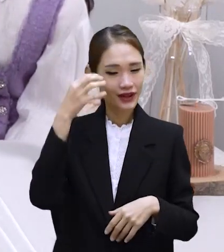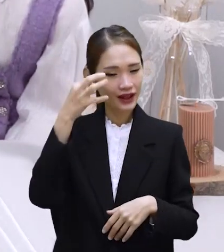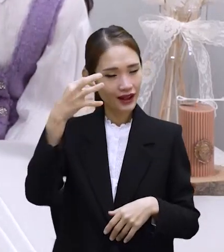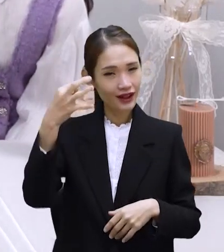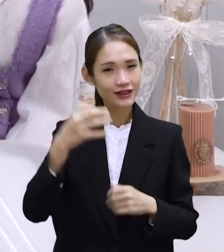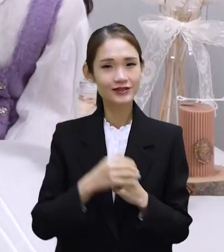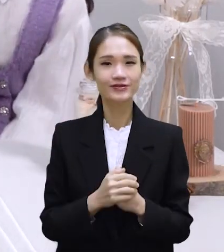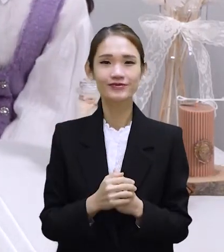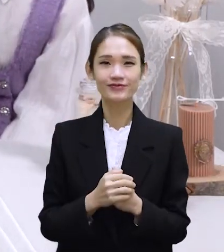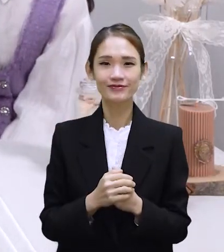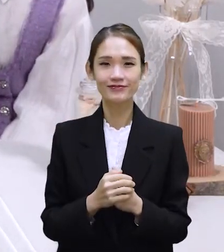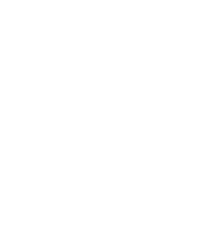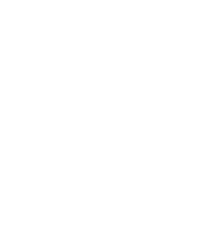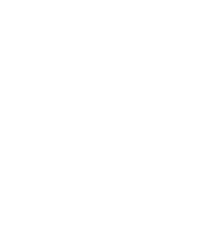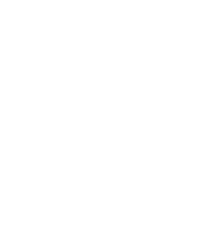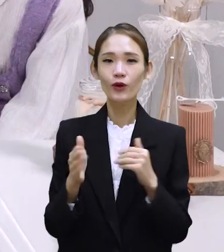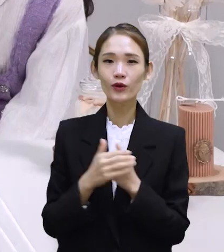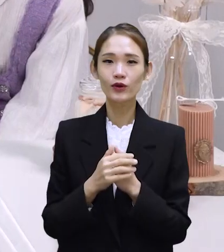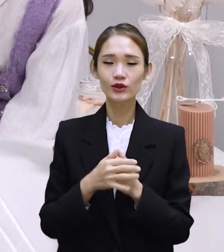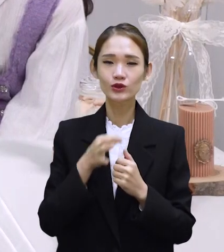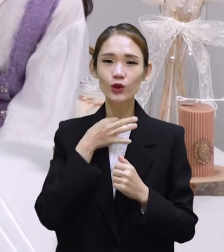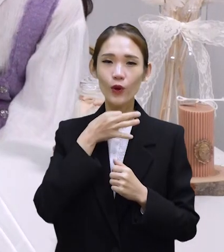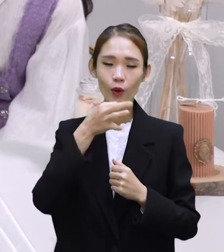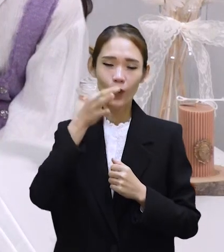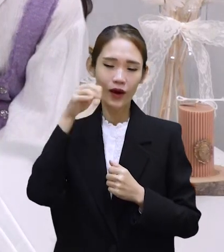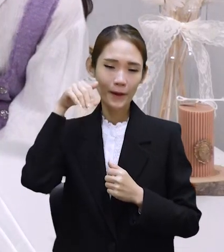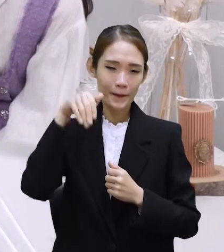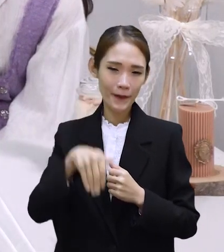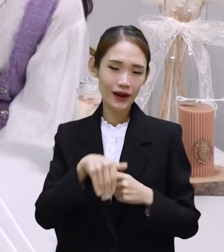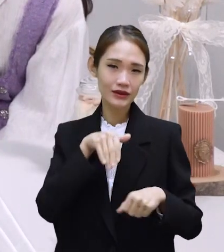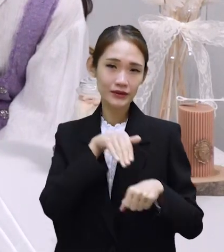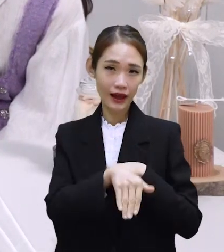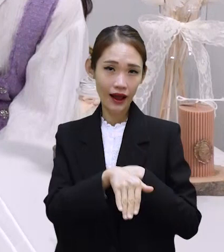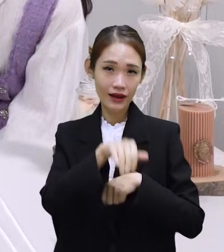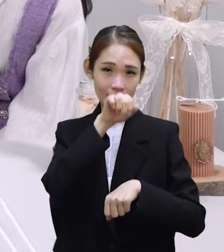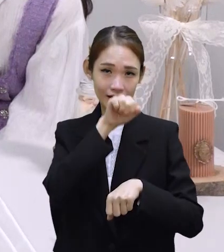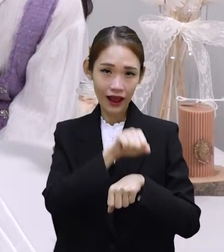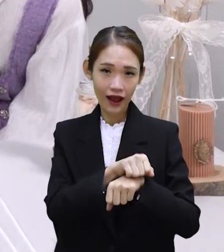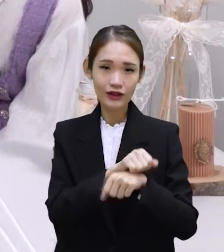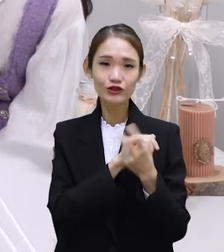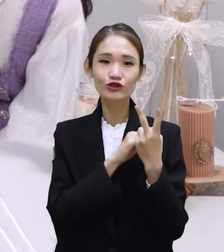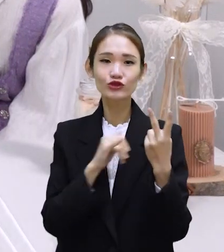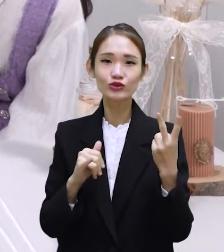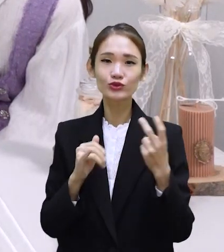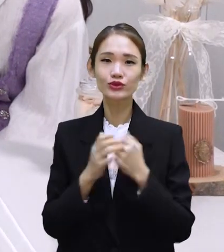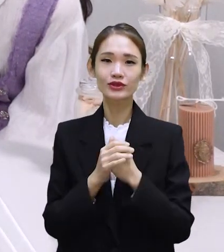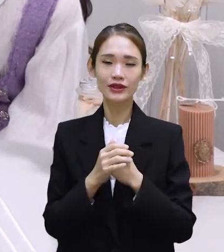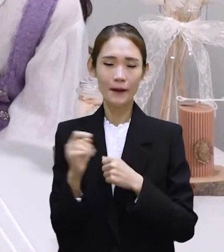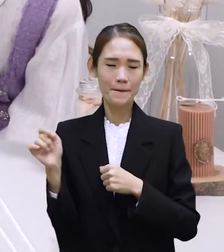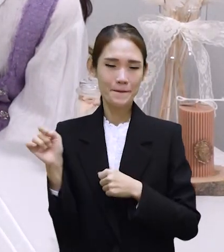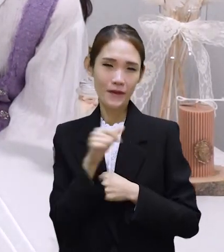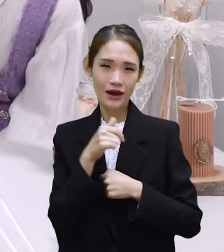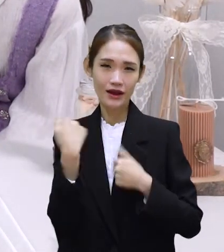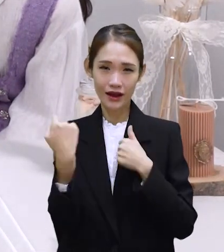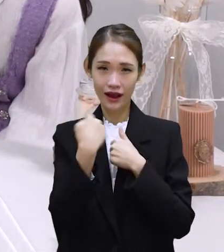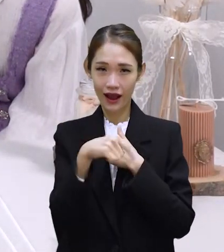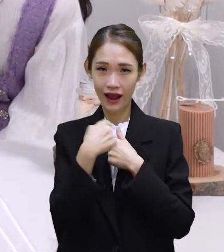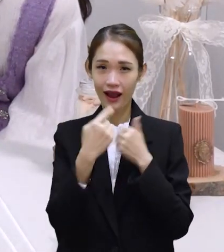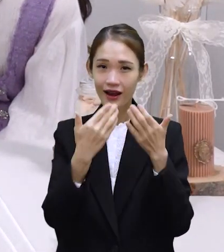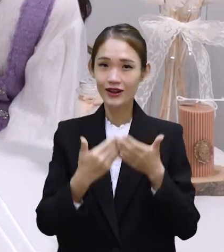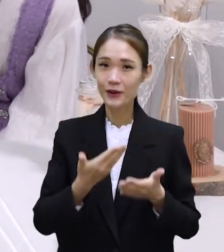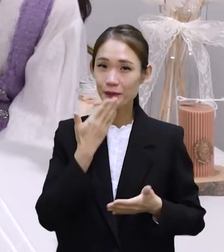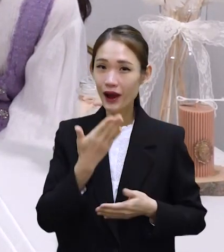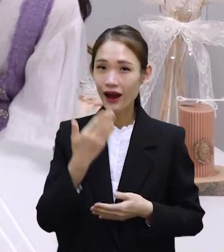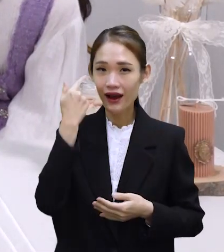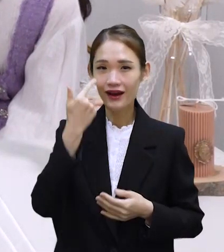여러분들 다 머리에 떠올리는 그걸 겁니다 우리 그러면 소리를 잘 뽑는 법 이나 신세를 잘하는 모두 분이 저한테 속성과 lo